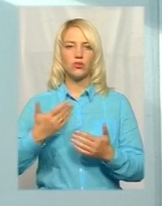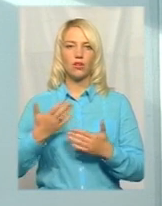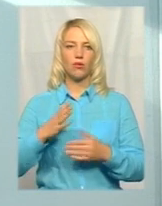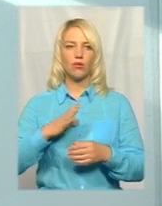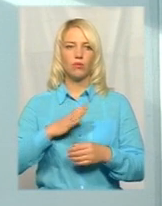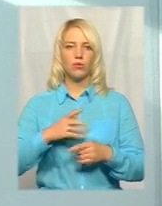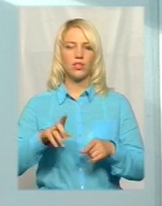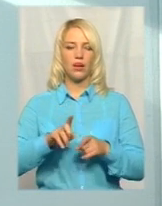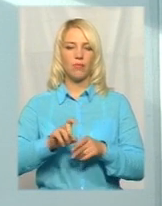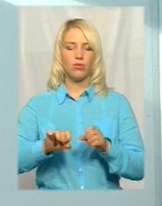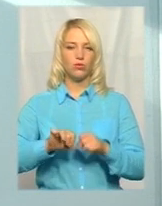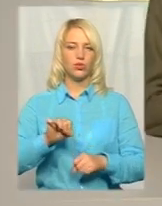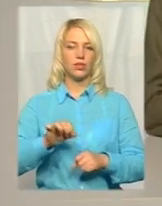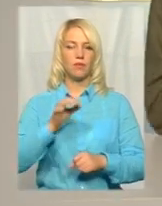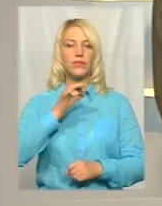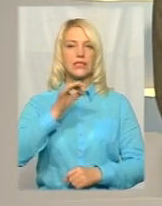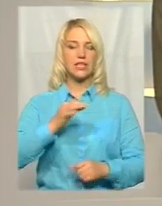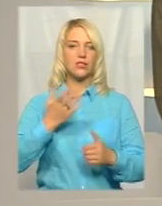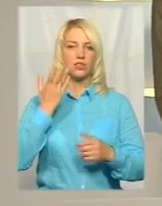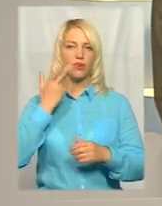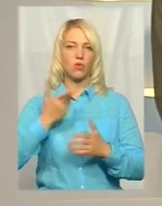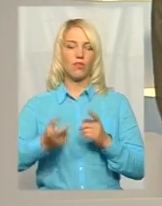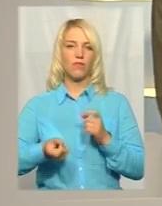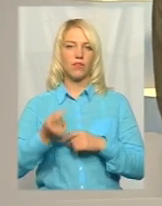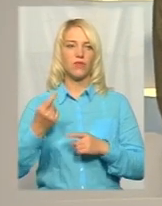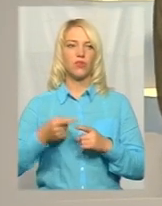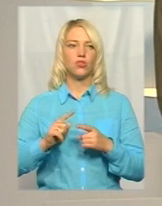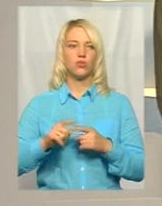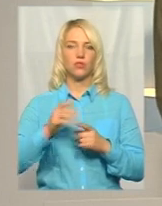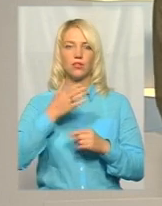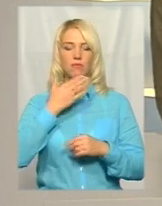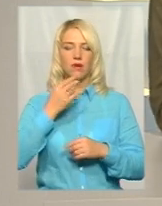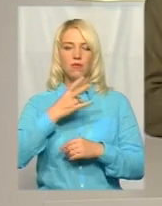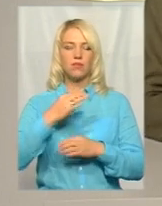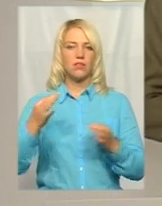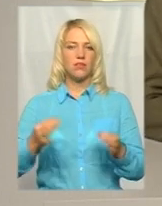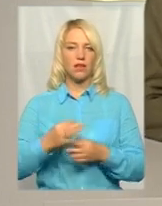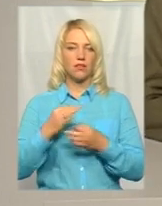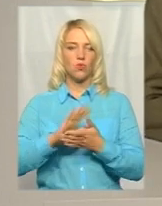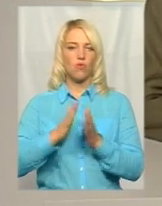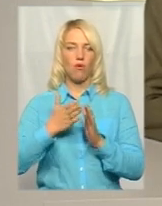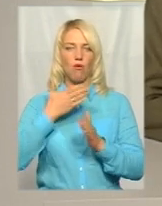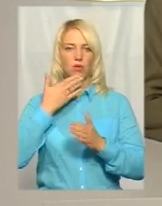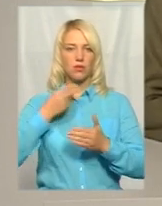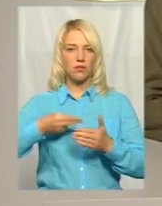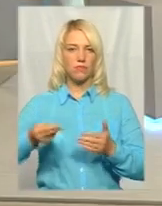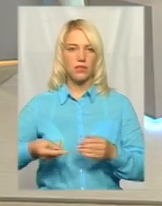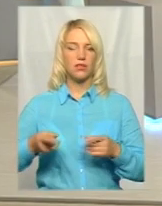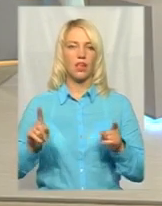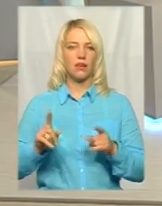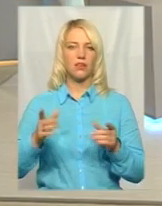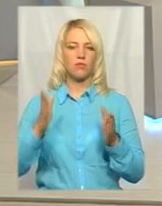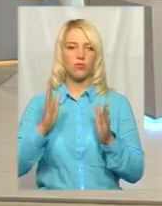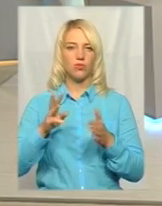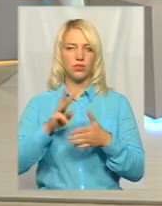допускалось таке порушення. Скажіть, а коли б виявили, що з цими працівниками жодних угод не укладено, тоді які були б штрафи? Абсолютно